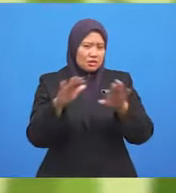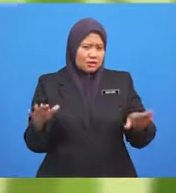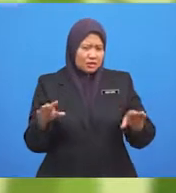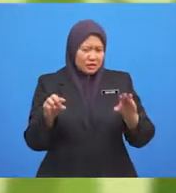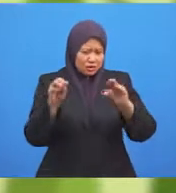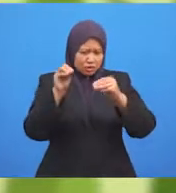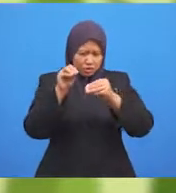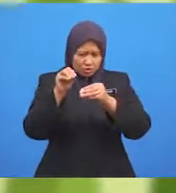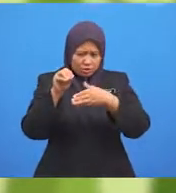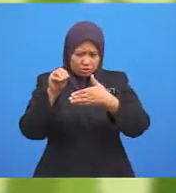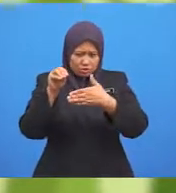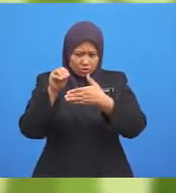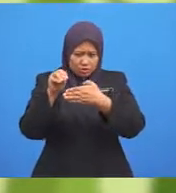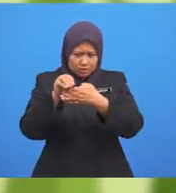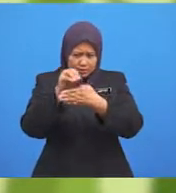tiris